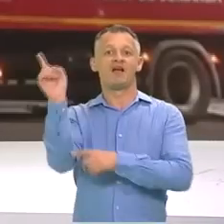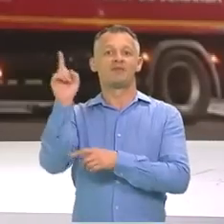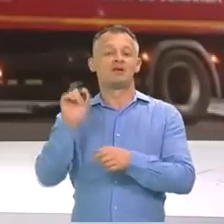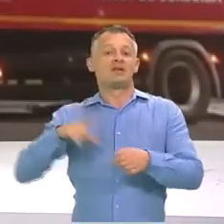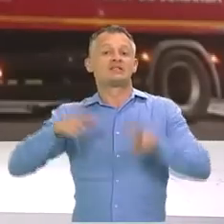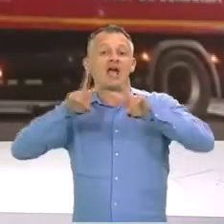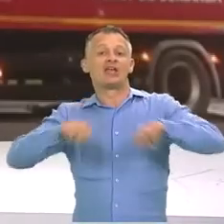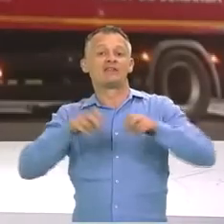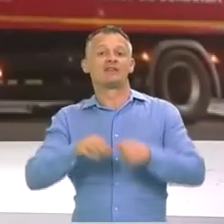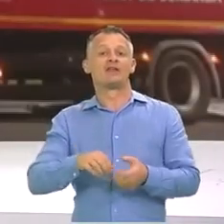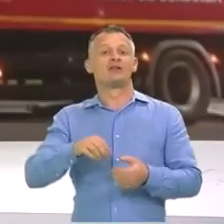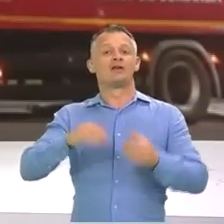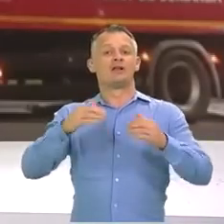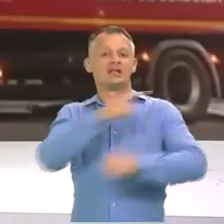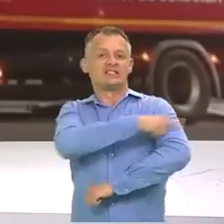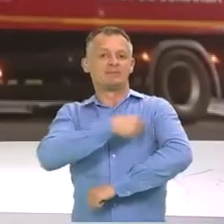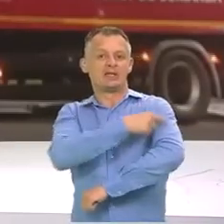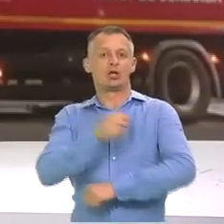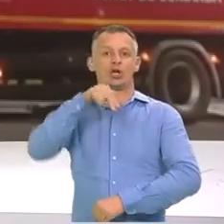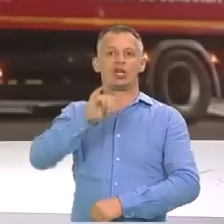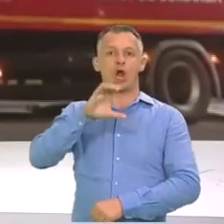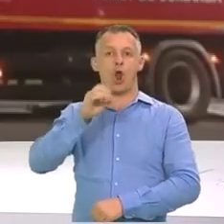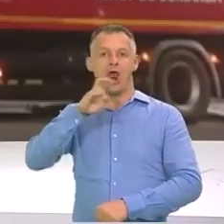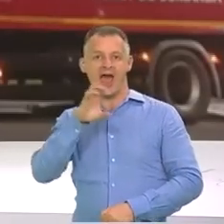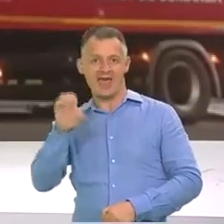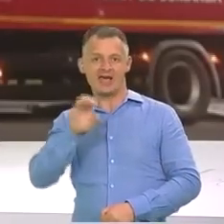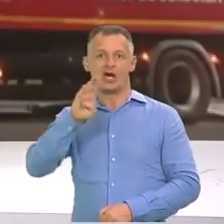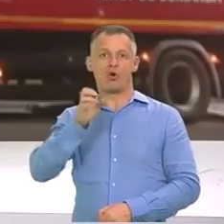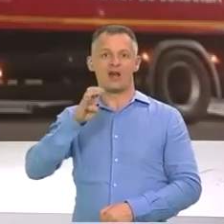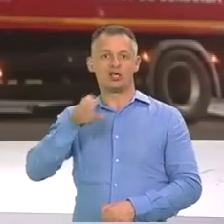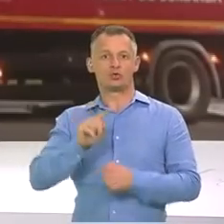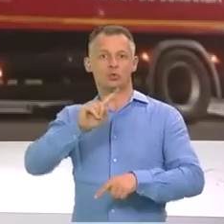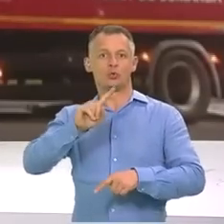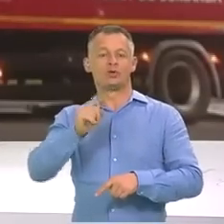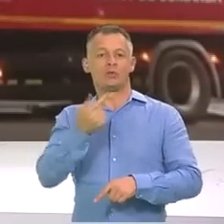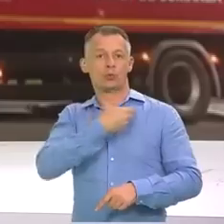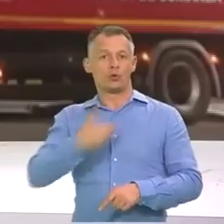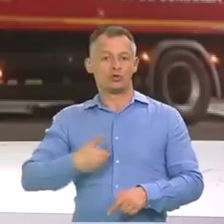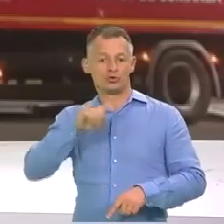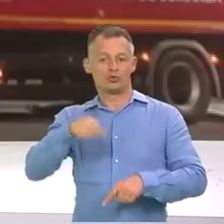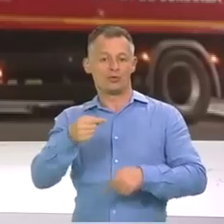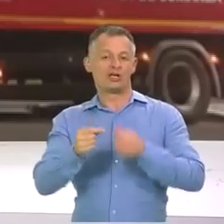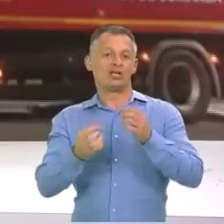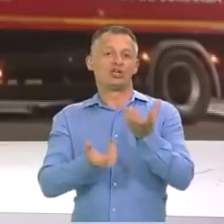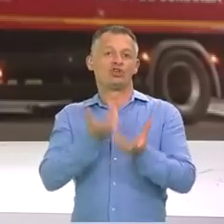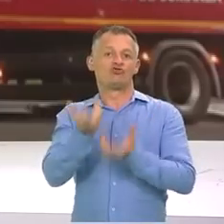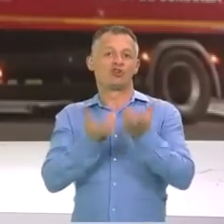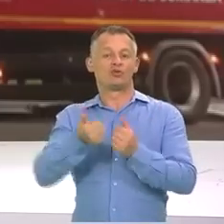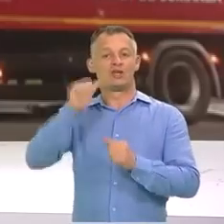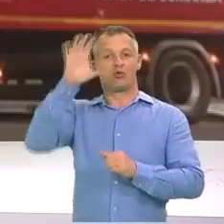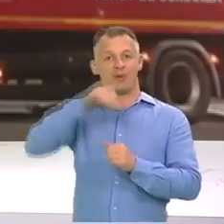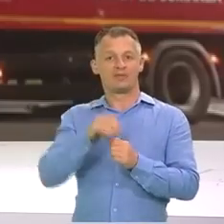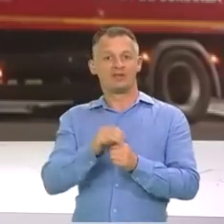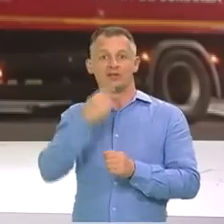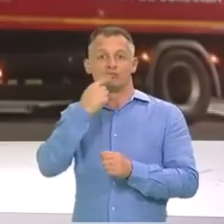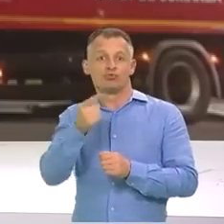Este anchetă la Centrul de Recuperare Nicolae Robănescu din Capitală după incendiul de noaptea trecută. Autoritățile spun că transformatorul care a